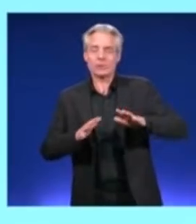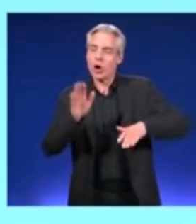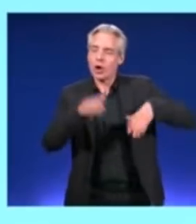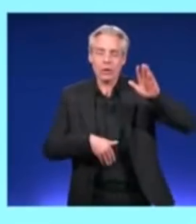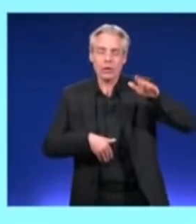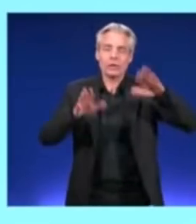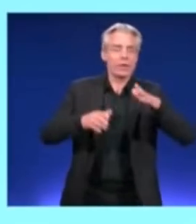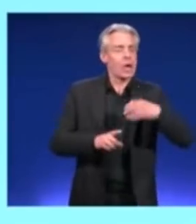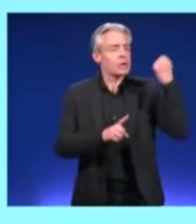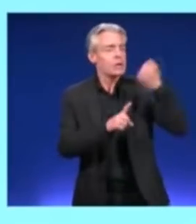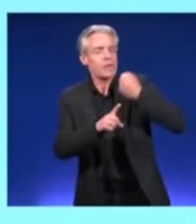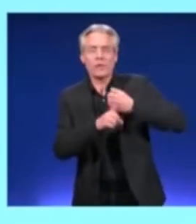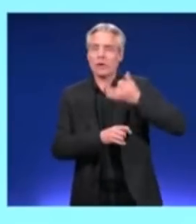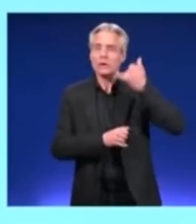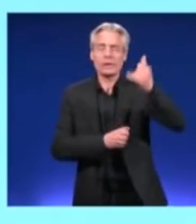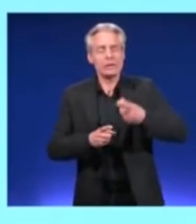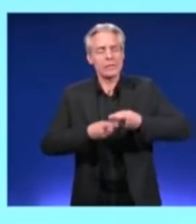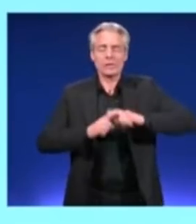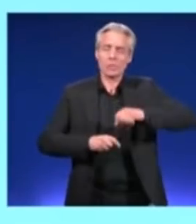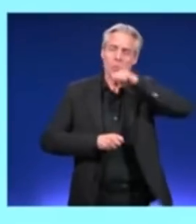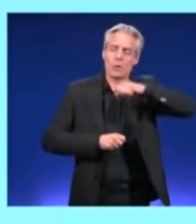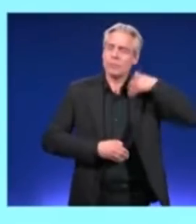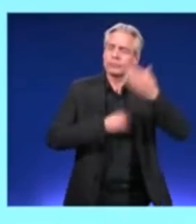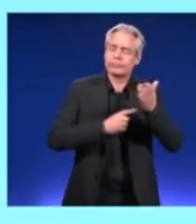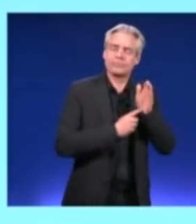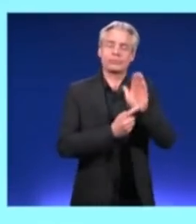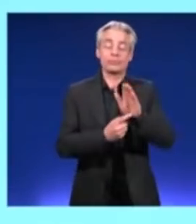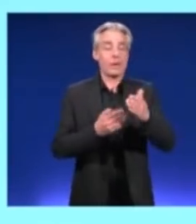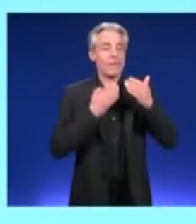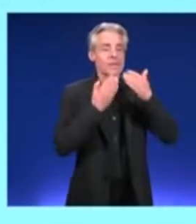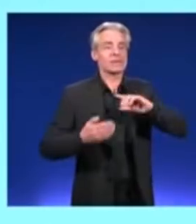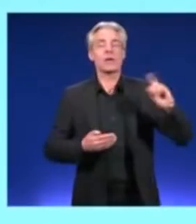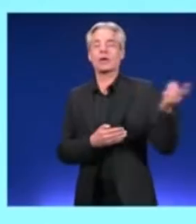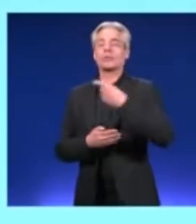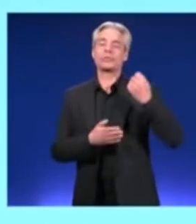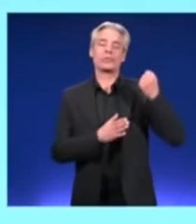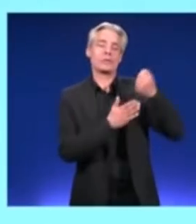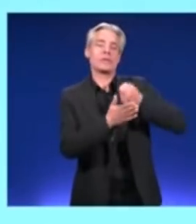défendent leurs idées avec force et passion. Merci à eux.